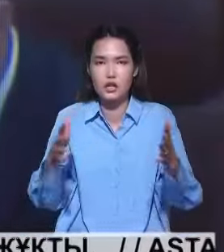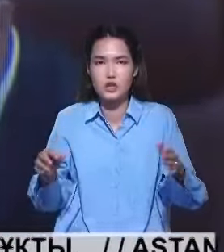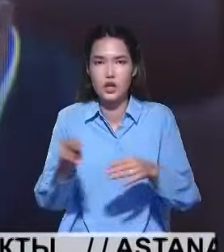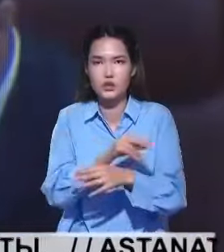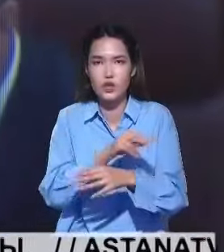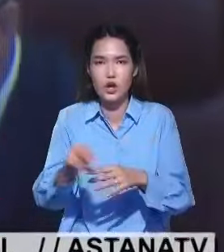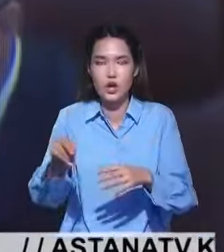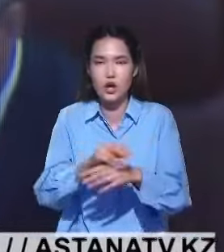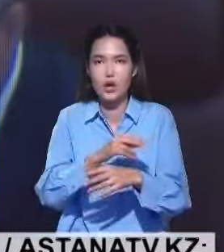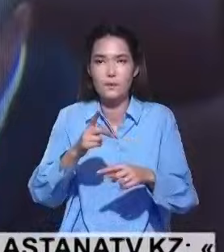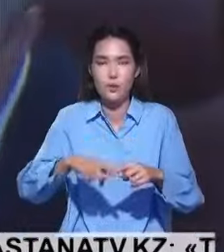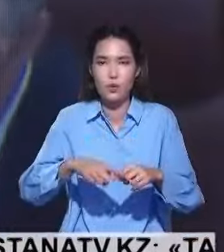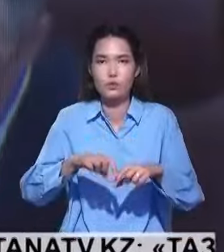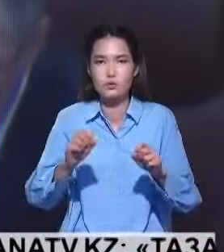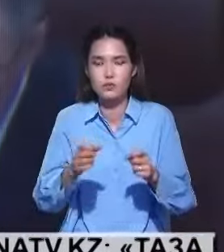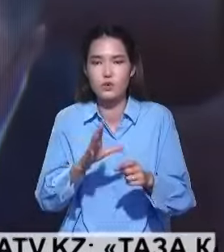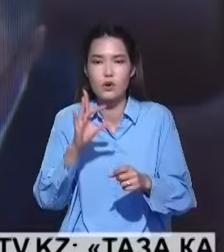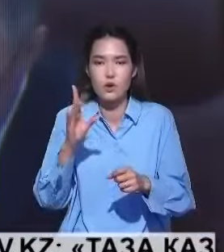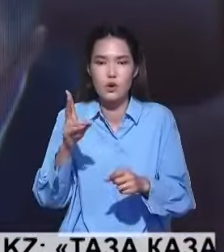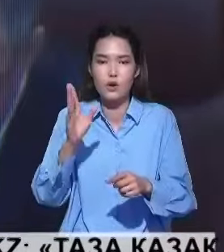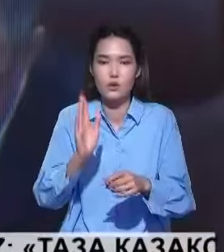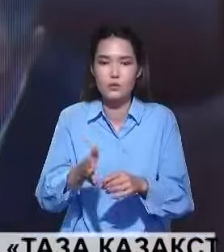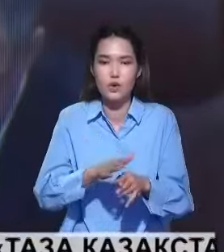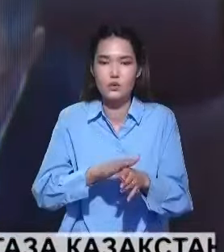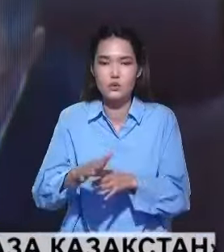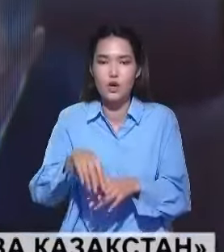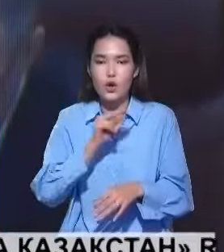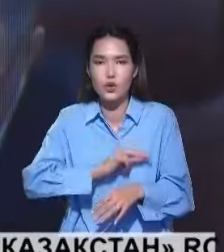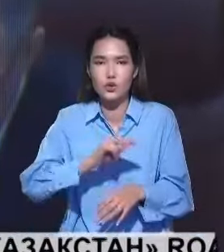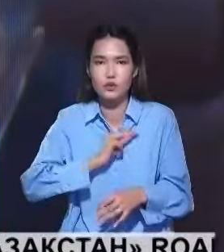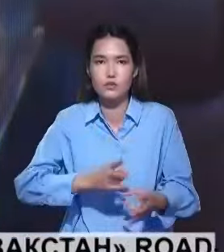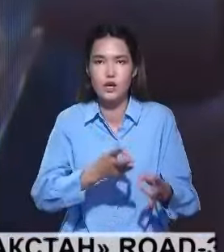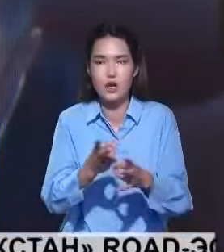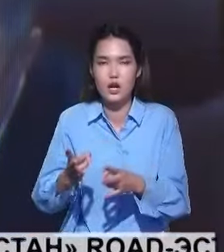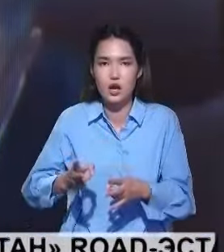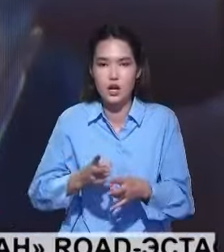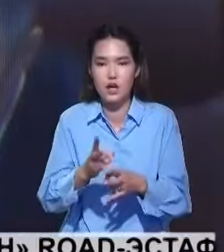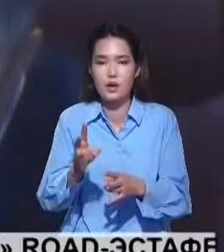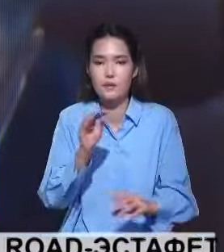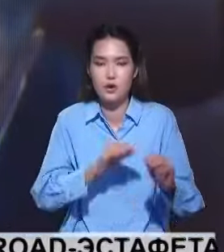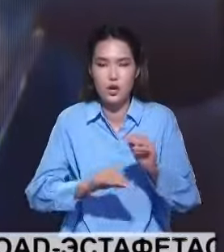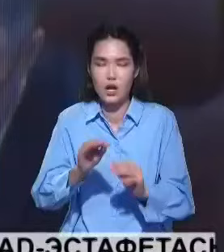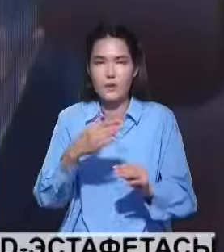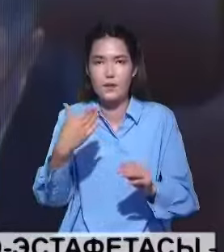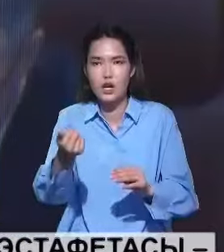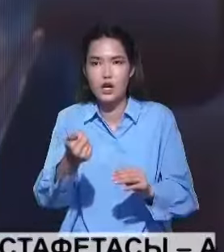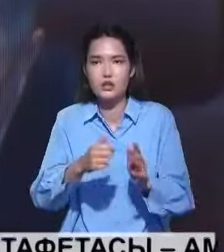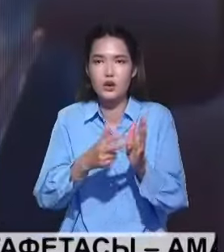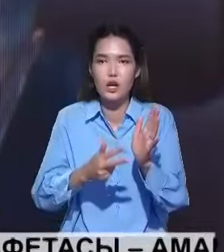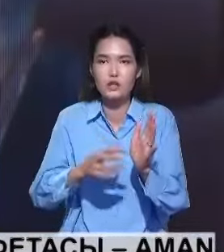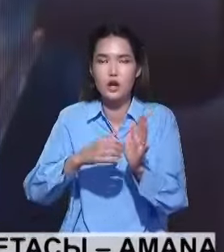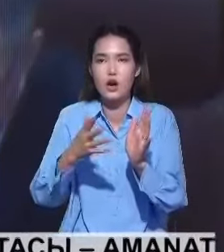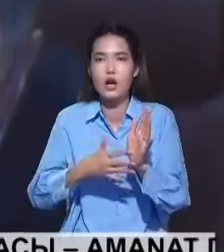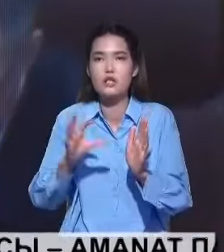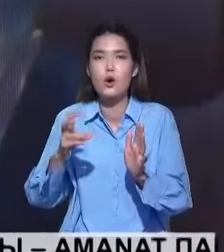сау, жылжымайтын мүлік нарығында 5235 тұрғыны сатып алу және 9819